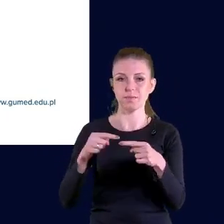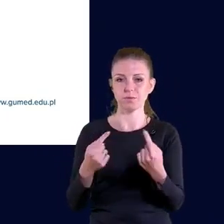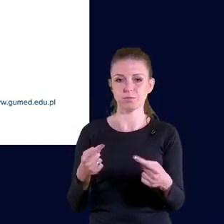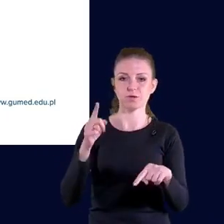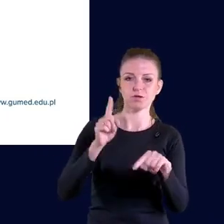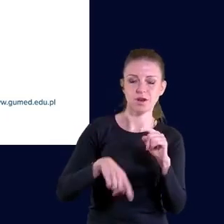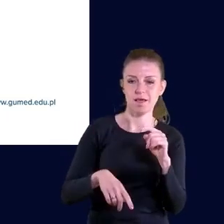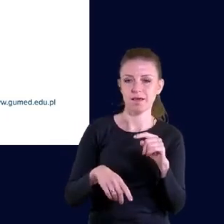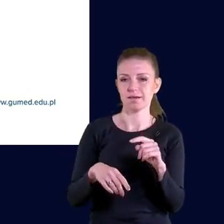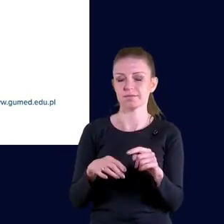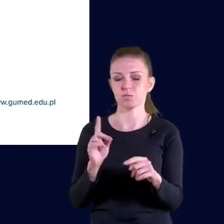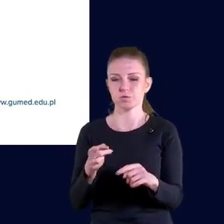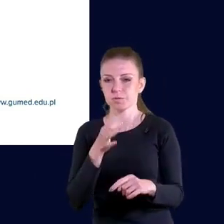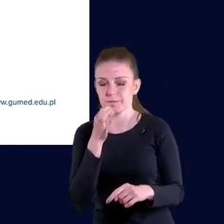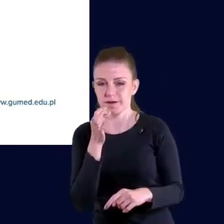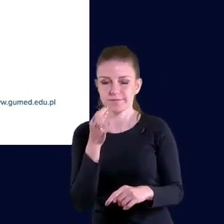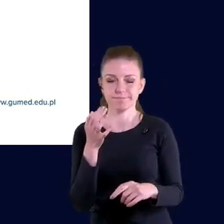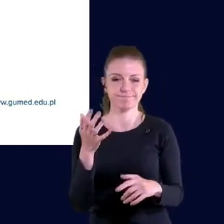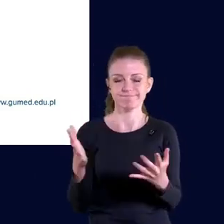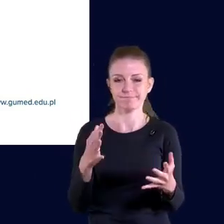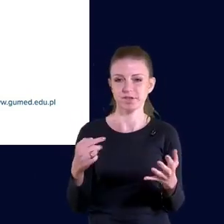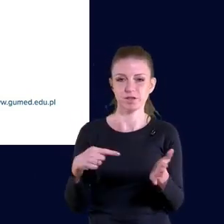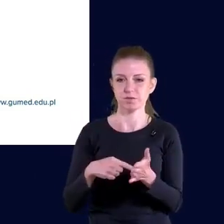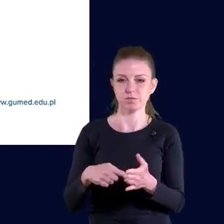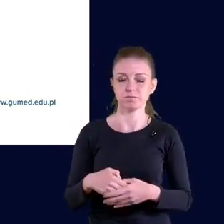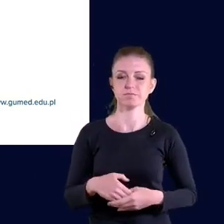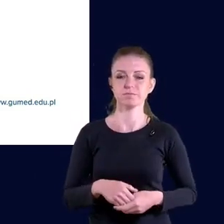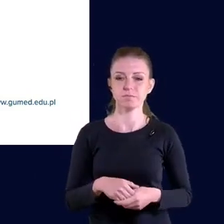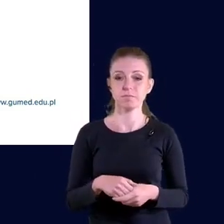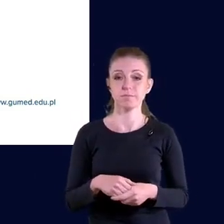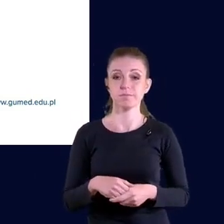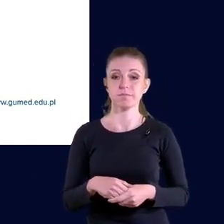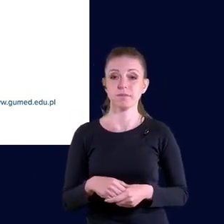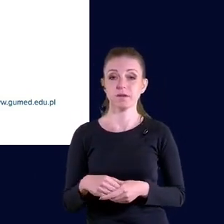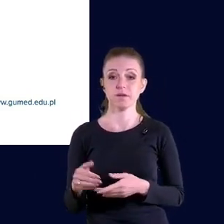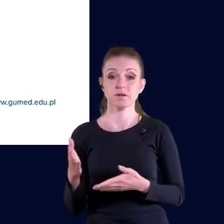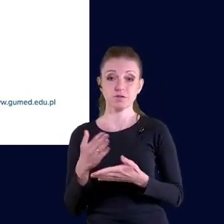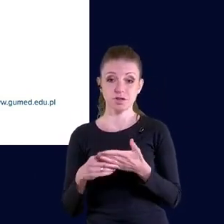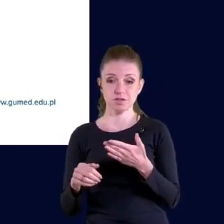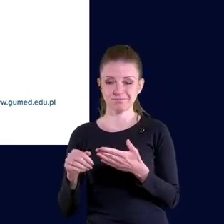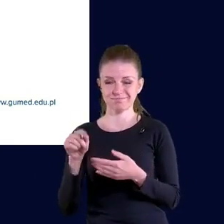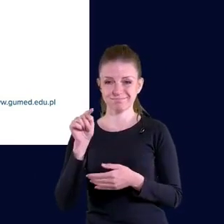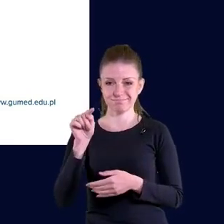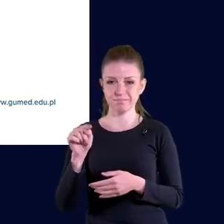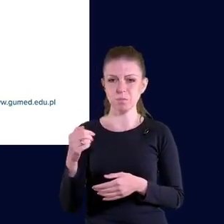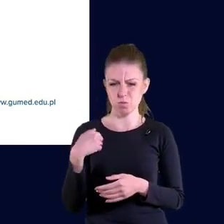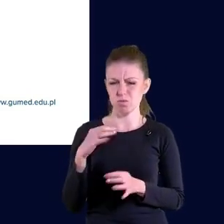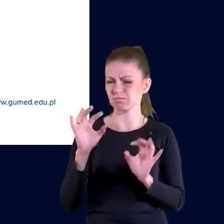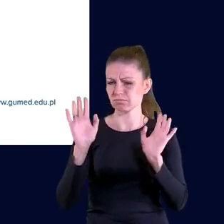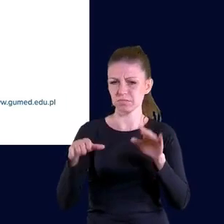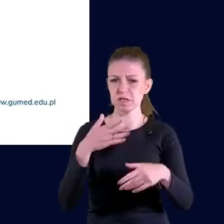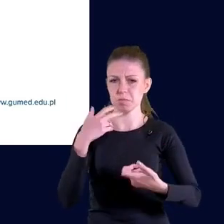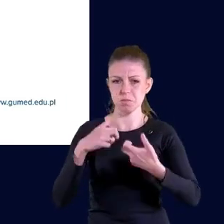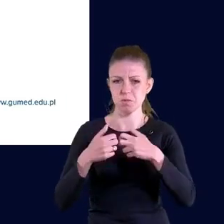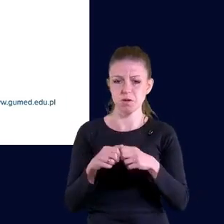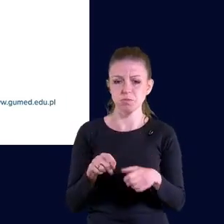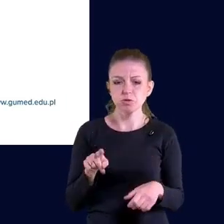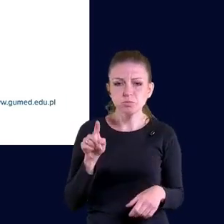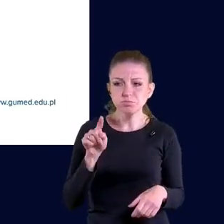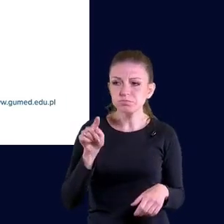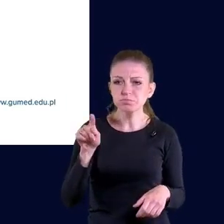oznaczonymi poprawiać i przypadku części elementów nie ma problemu żeby Promyczki i mysz